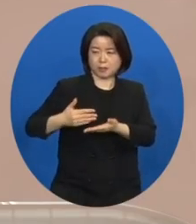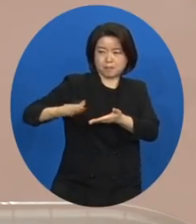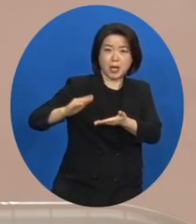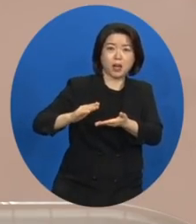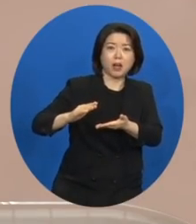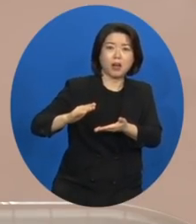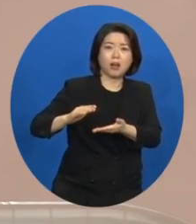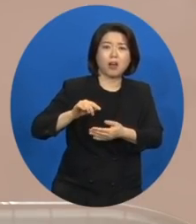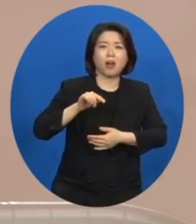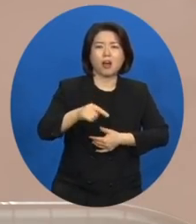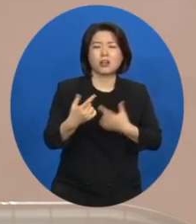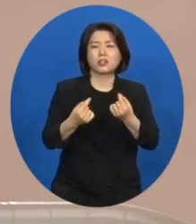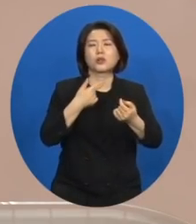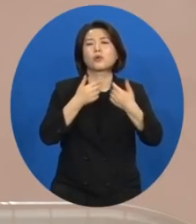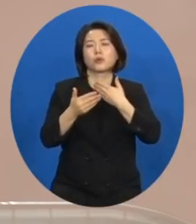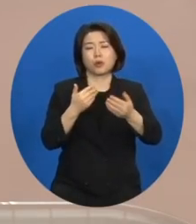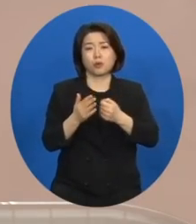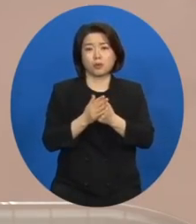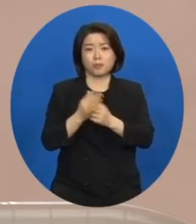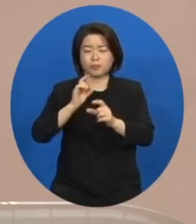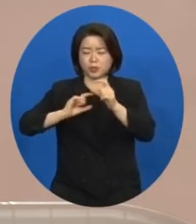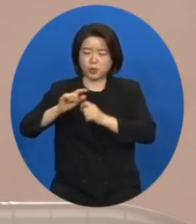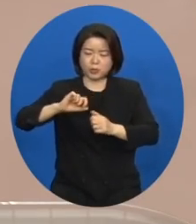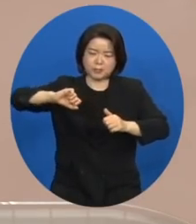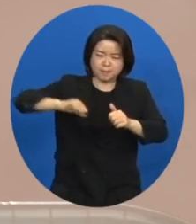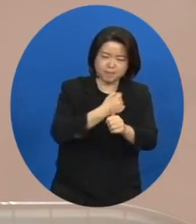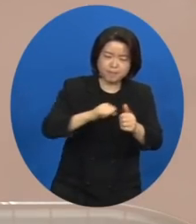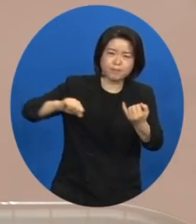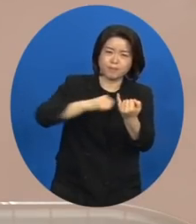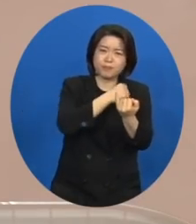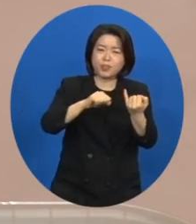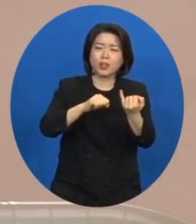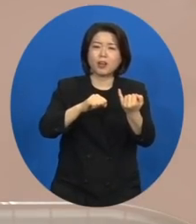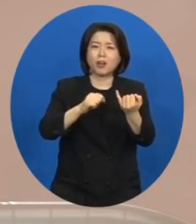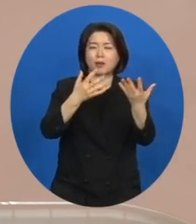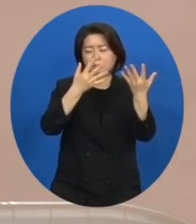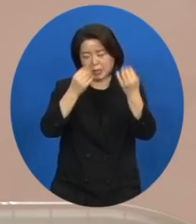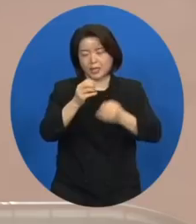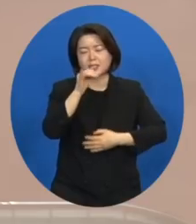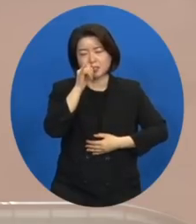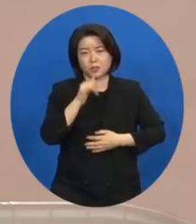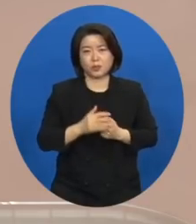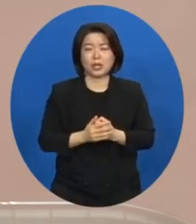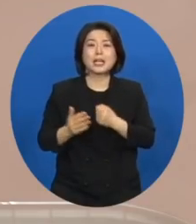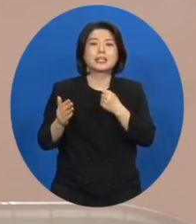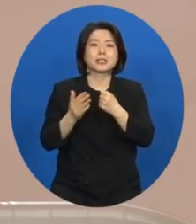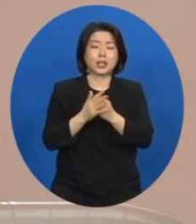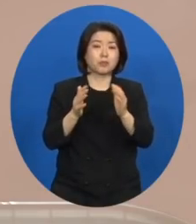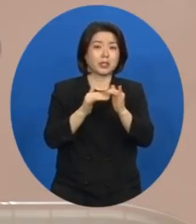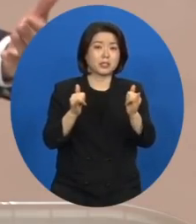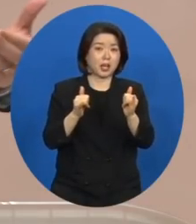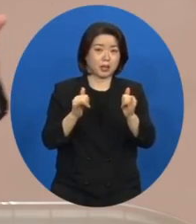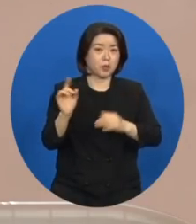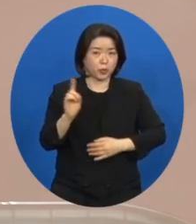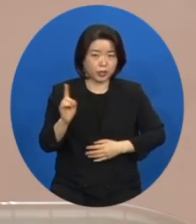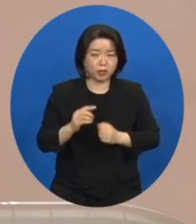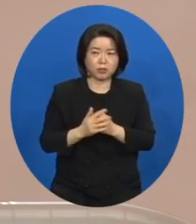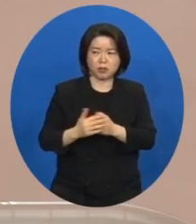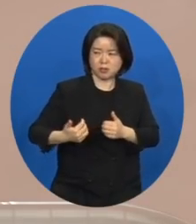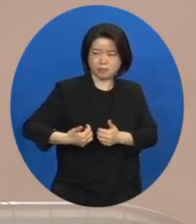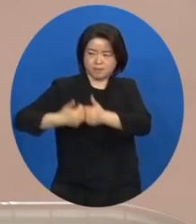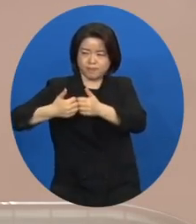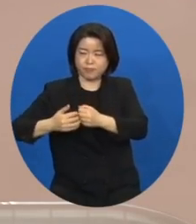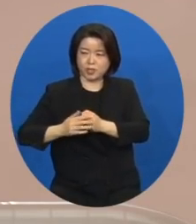심지어는 학대를 당한 이들이 생각보다 너무나 많이 있다는 거예요 그러다 보니까 사람의 어떻게 바뀌어야 면 공격적이고